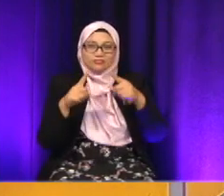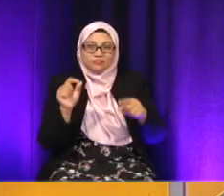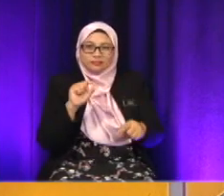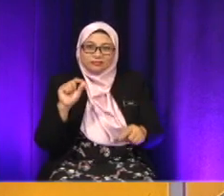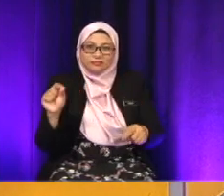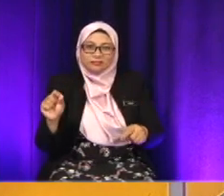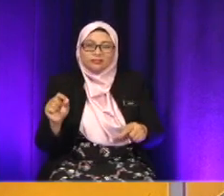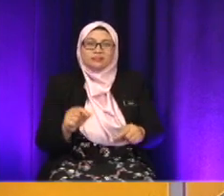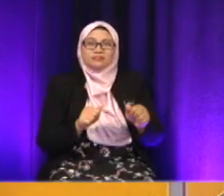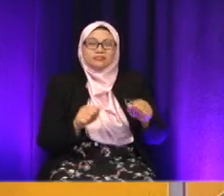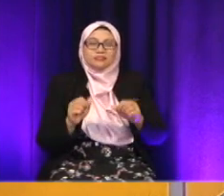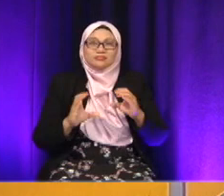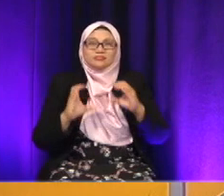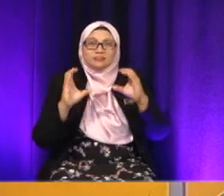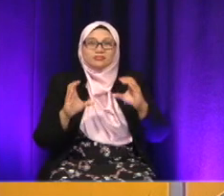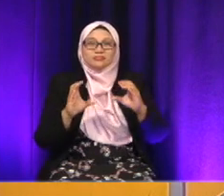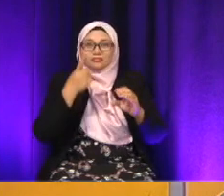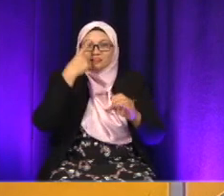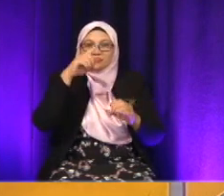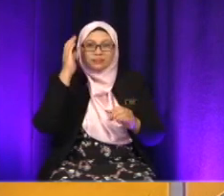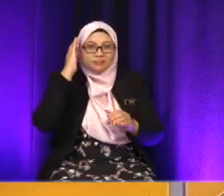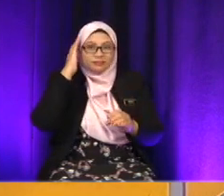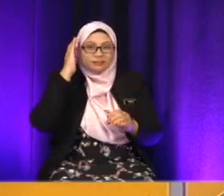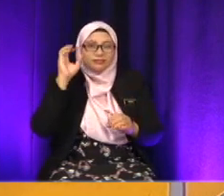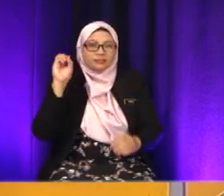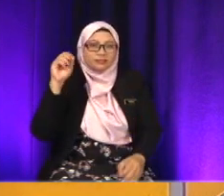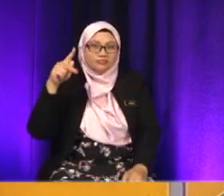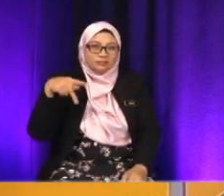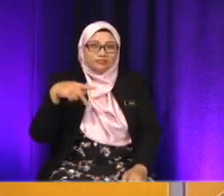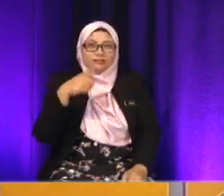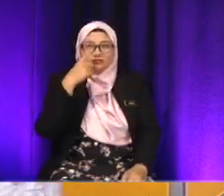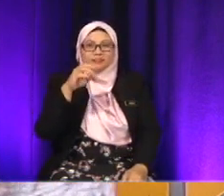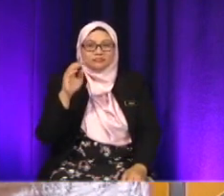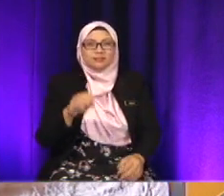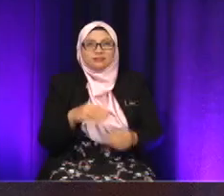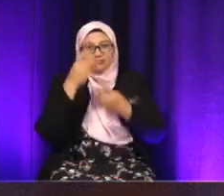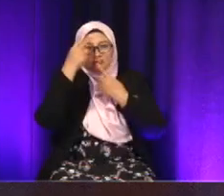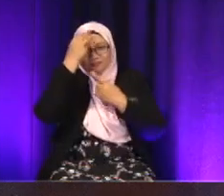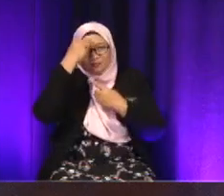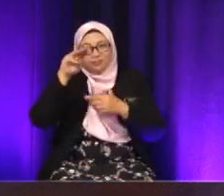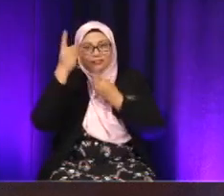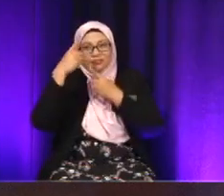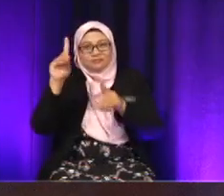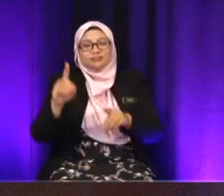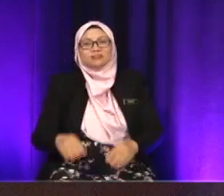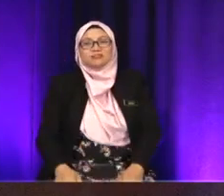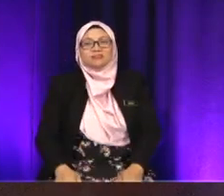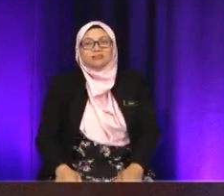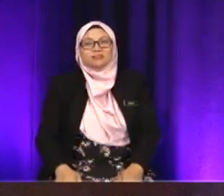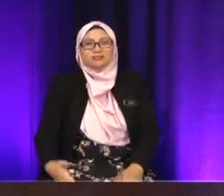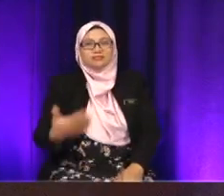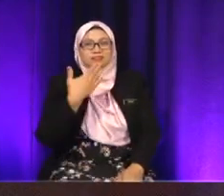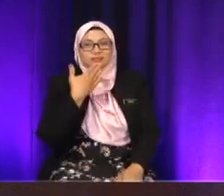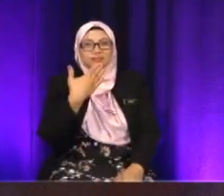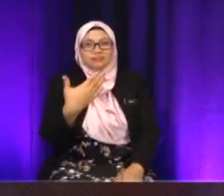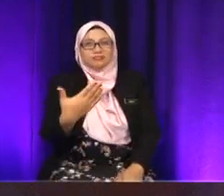buat menentukan kamu Kene Mahi dia punya data flu oke itu saja Baiklah dengan itu saya ingin ucapkan ribuan